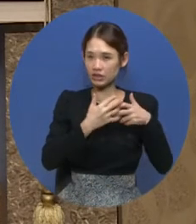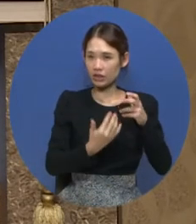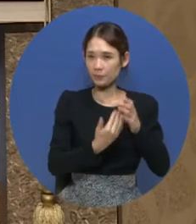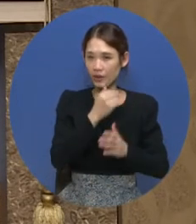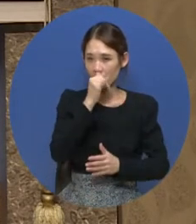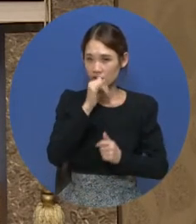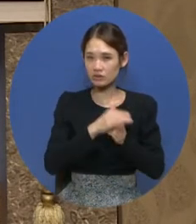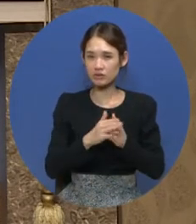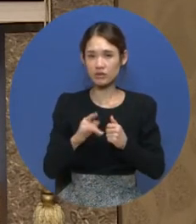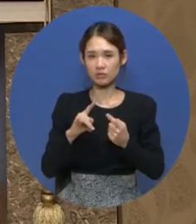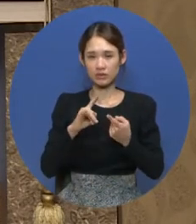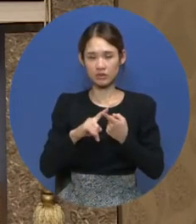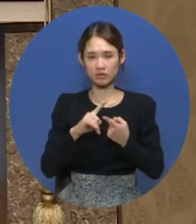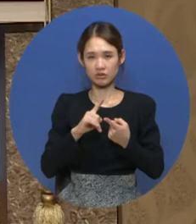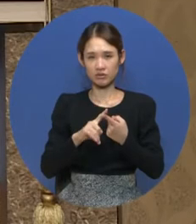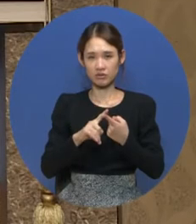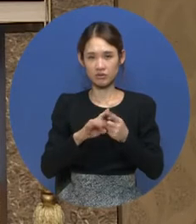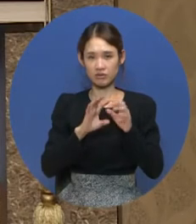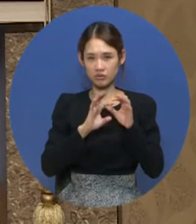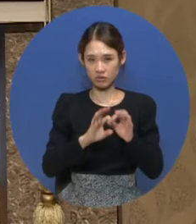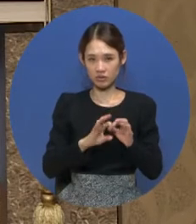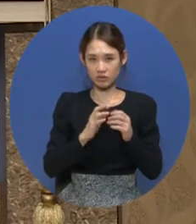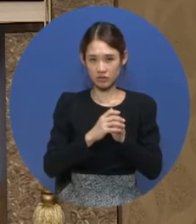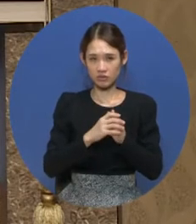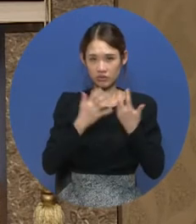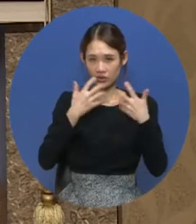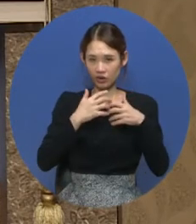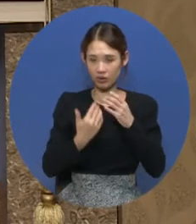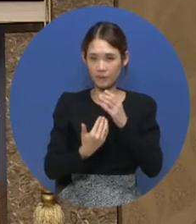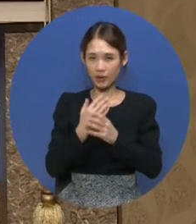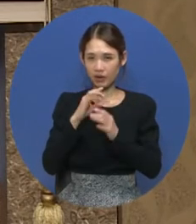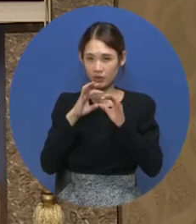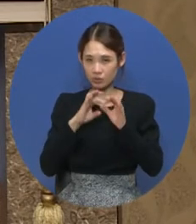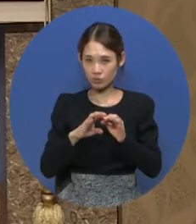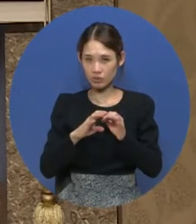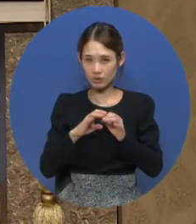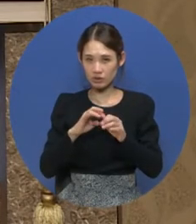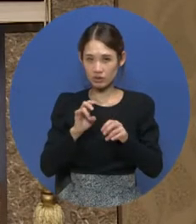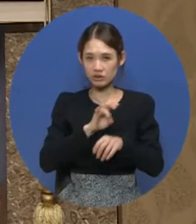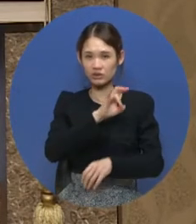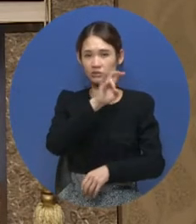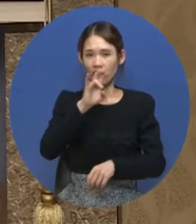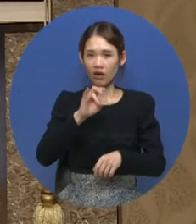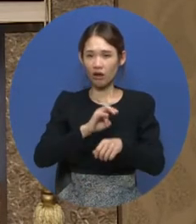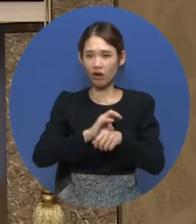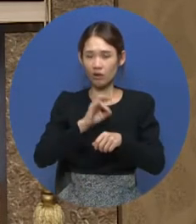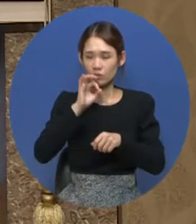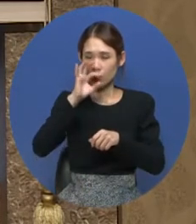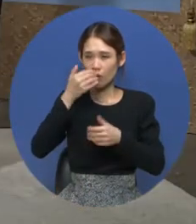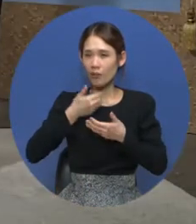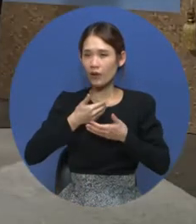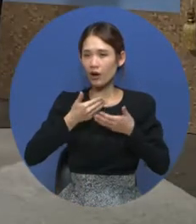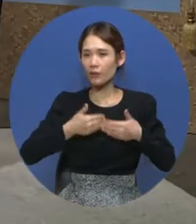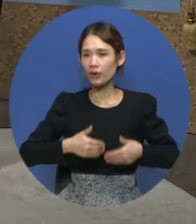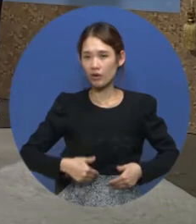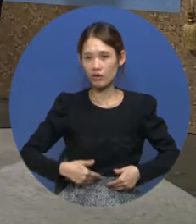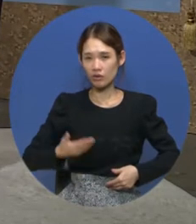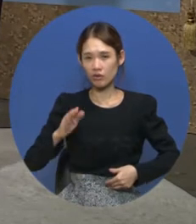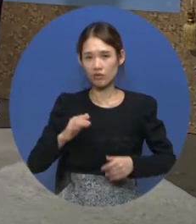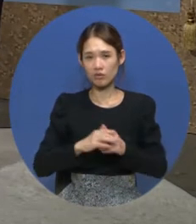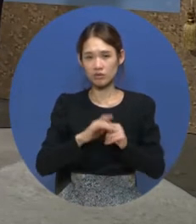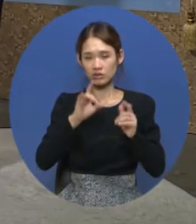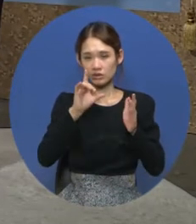저희가 억울 산소발생기 을 통해서 산소를 24시간 공급을 받을 되는데 당시에는 그 산소